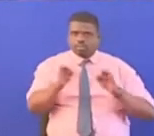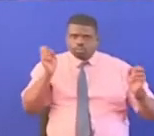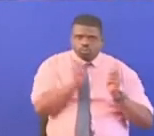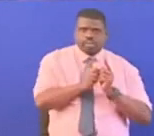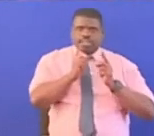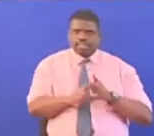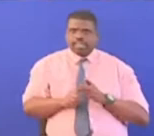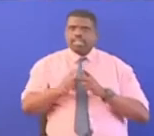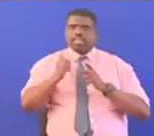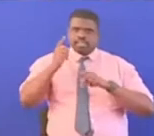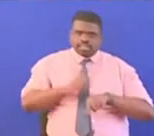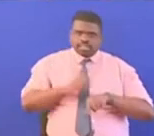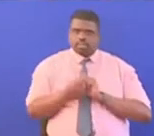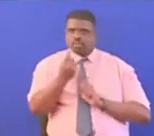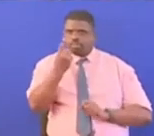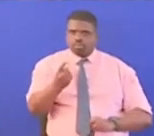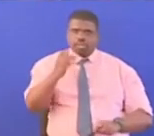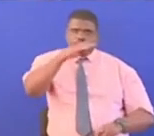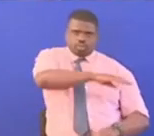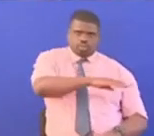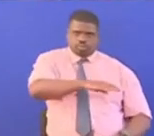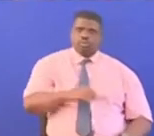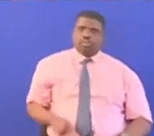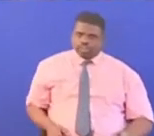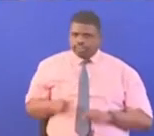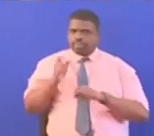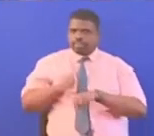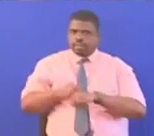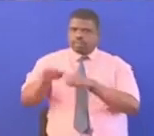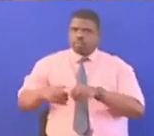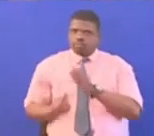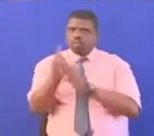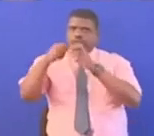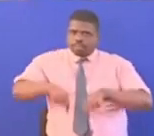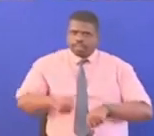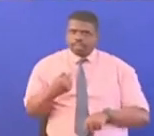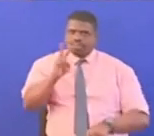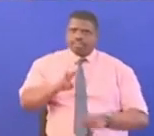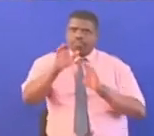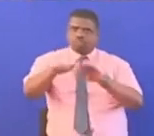tena saa 11 jioni kwenye matangazo mengine ya vipindi vya bunge kutoka hapa Bunge TV.